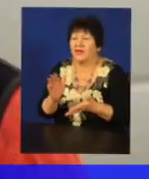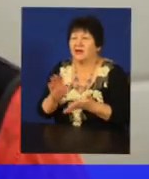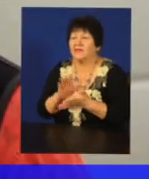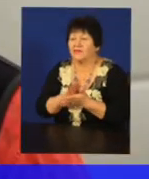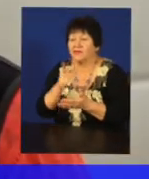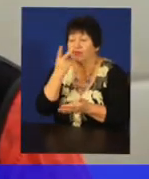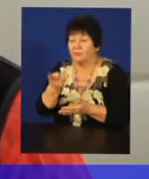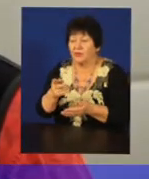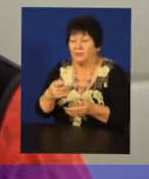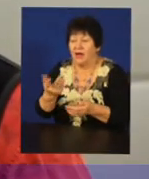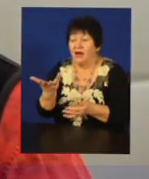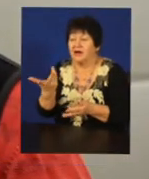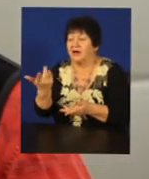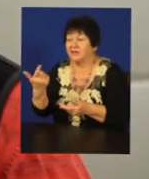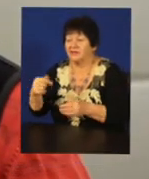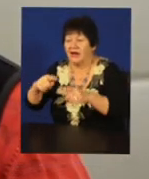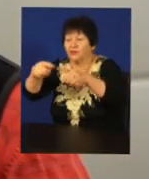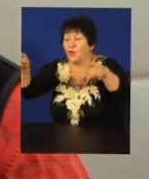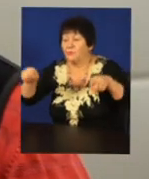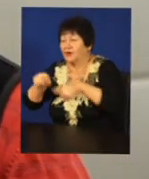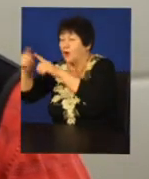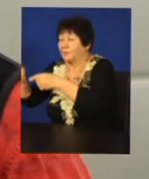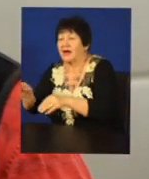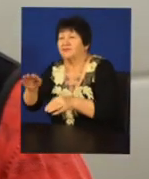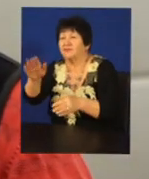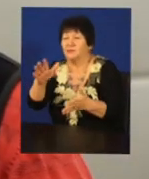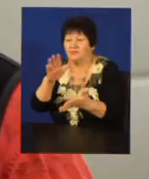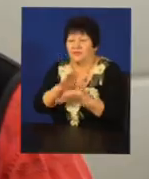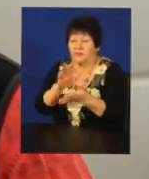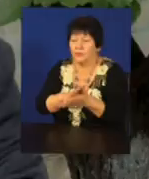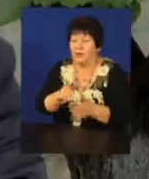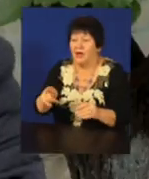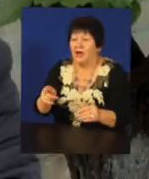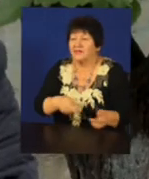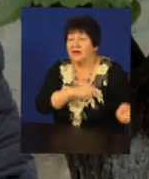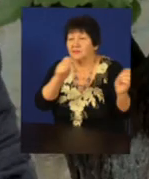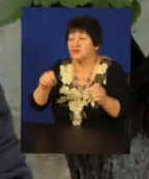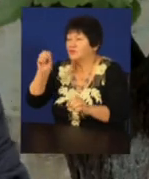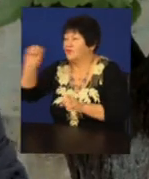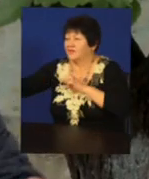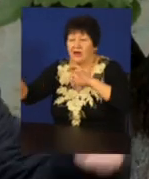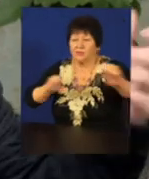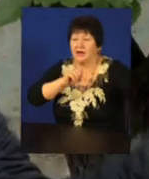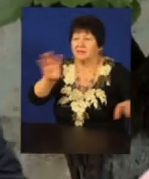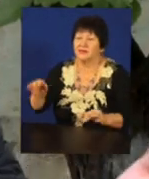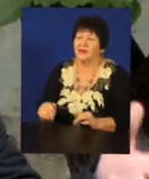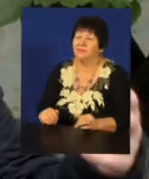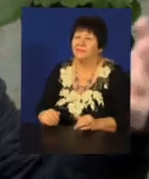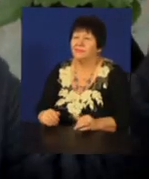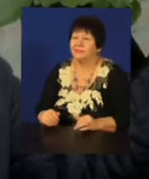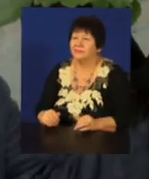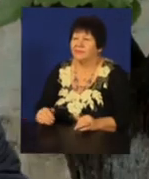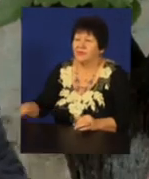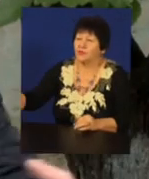punem câteva tomberoane ca dumneavoastră să aduceți aceste deșeuri, să nu mai fie deșeurile aruncate haotic